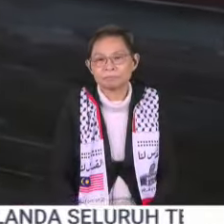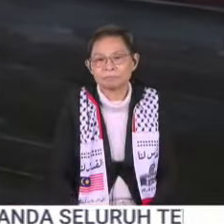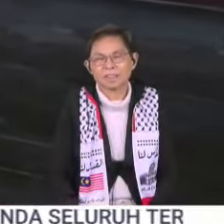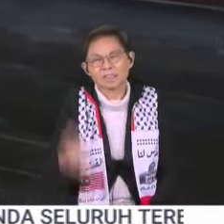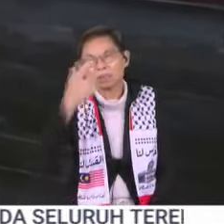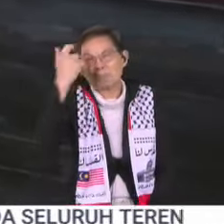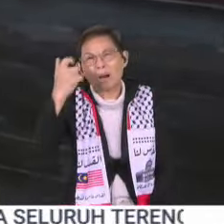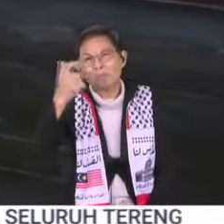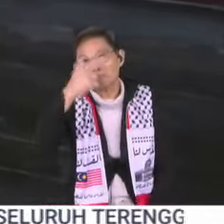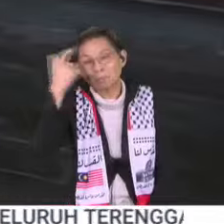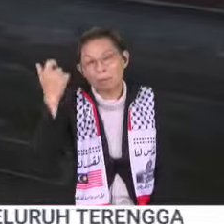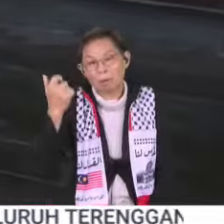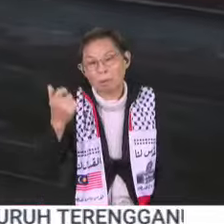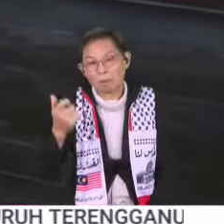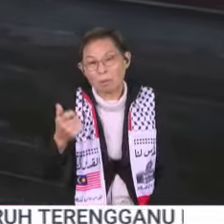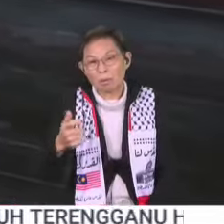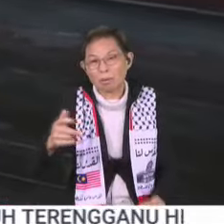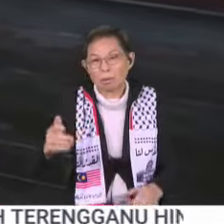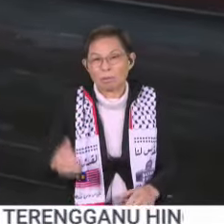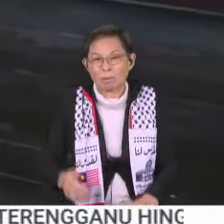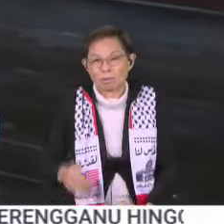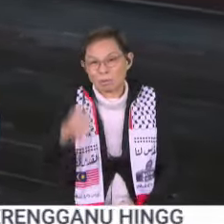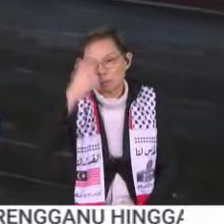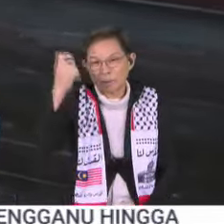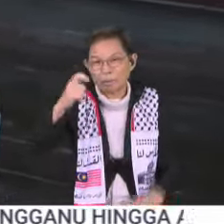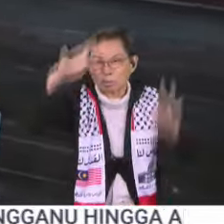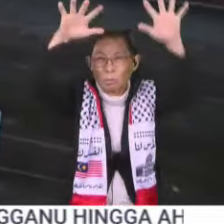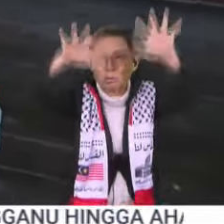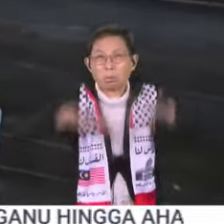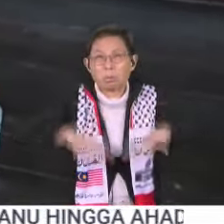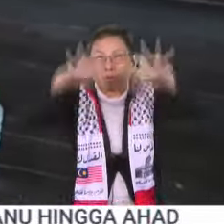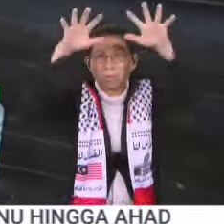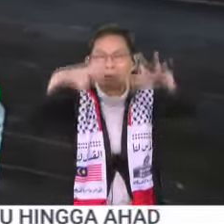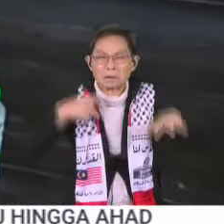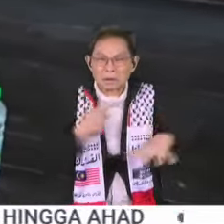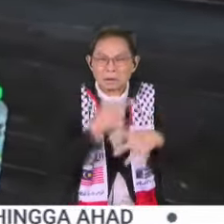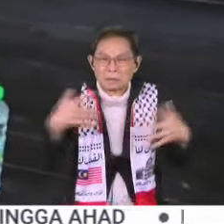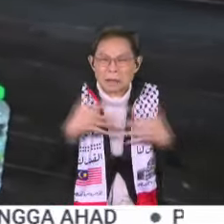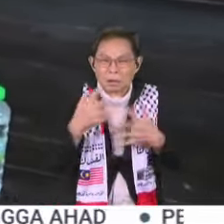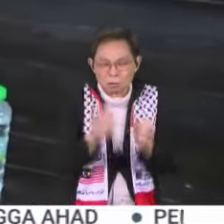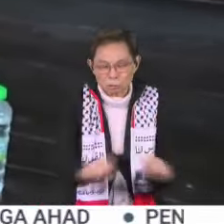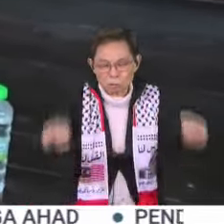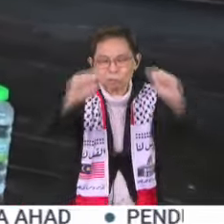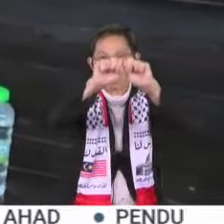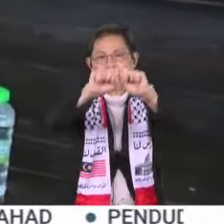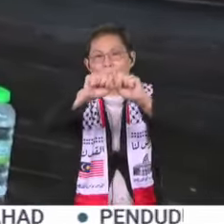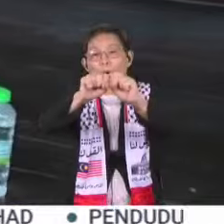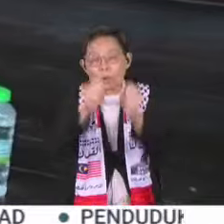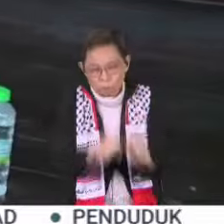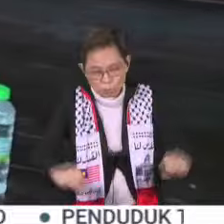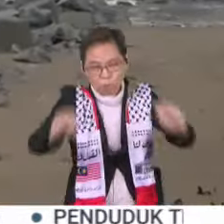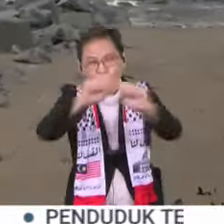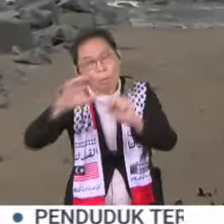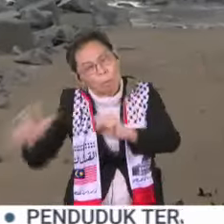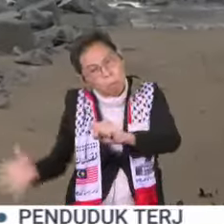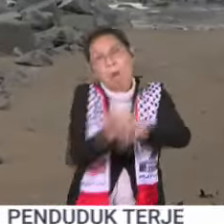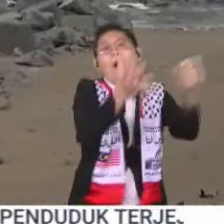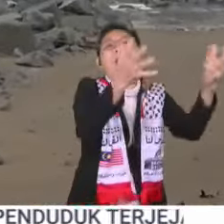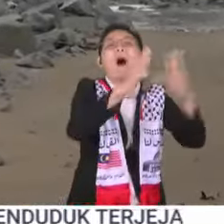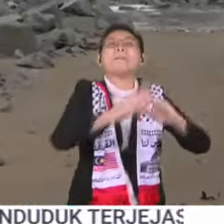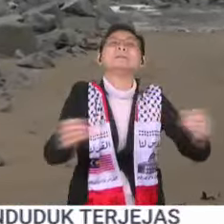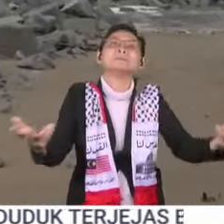sebab musim pun, musim ni kau mari ini. Jadi kita takut benda ini, surau ini pun akan hilang tak ada benda ini pada infak orang ramai ini.